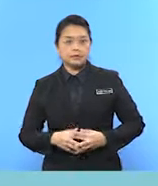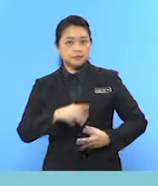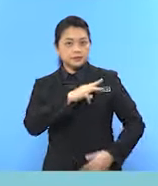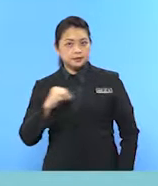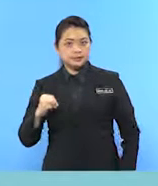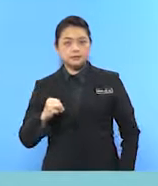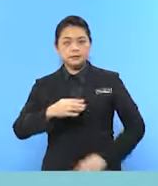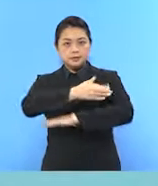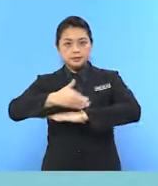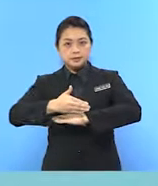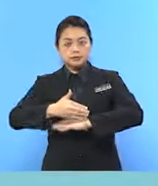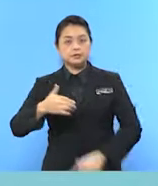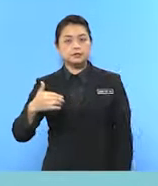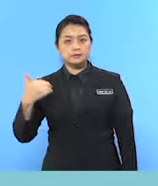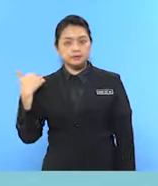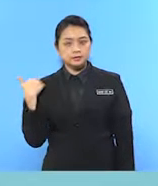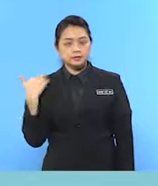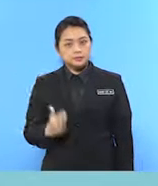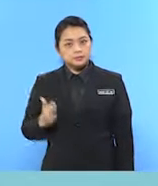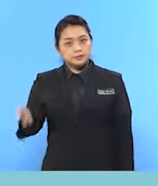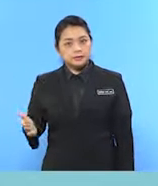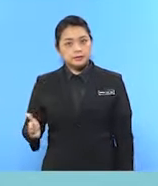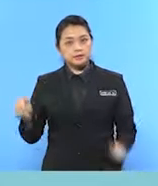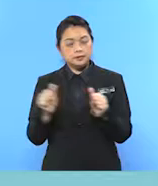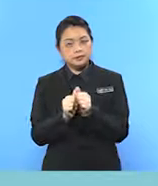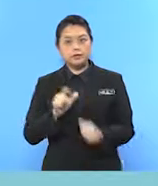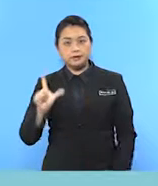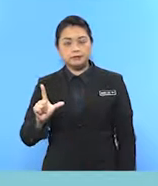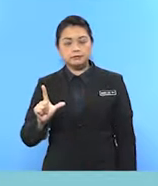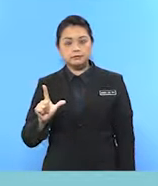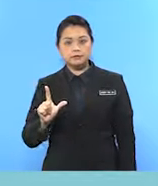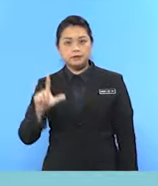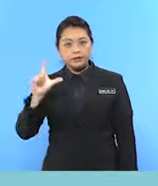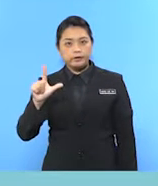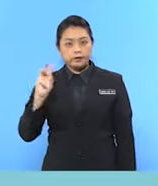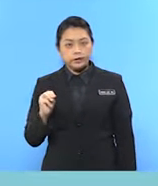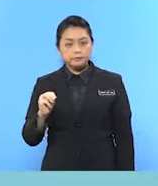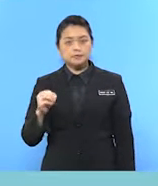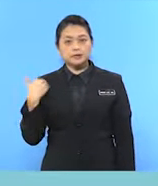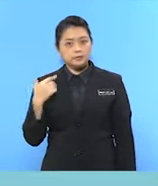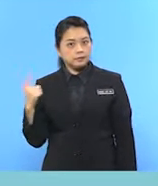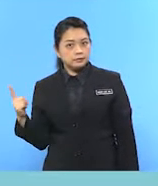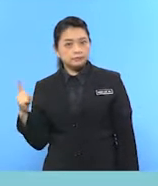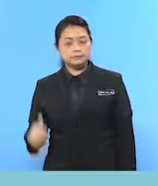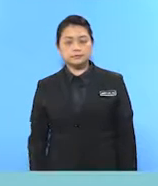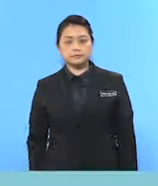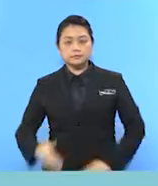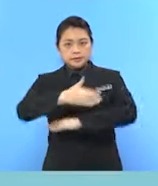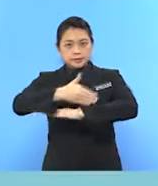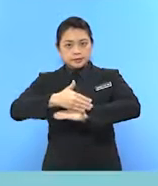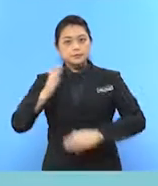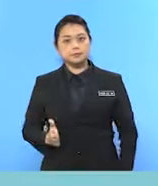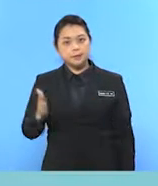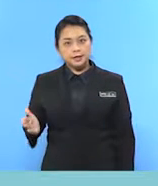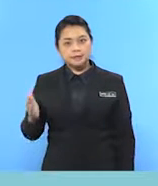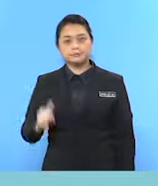Manakala sisi yang berada bersebelahan dengan sudut L iaitu LM dikenali sebagai sisi